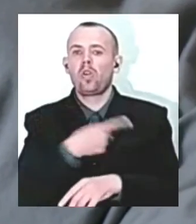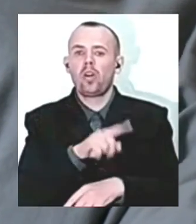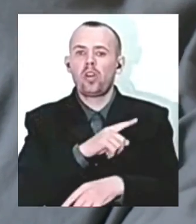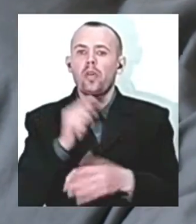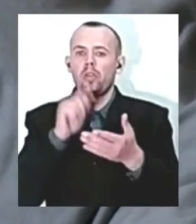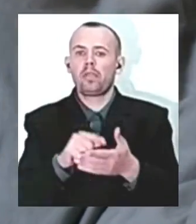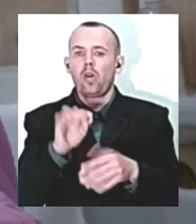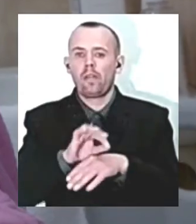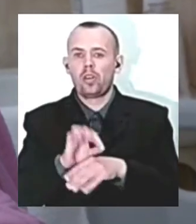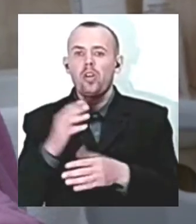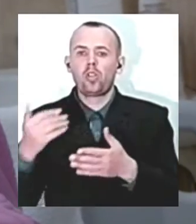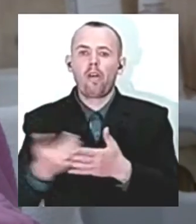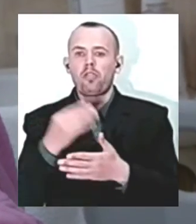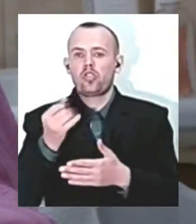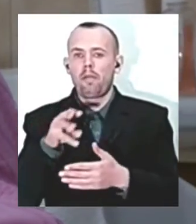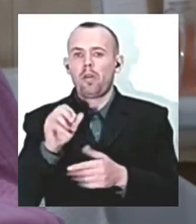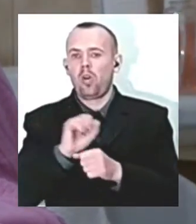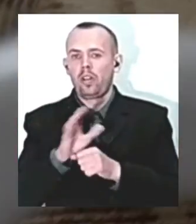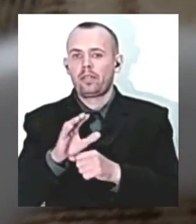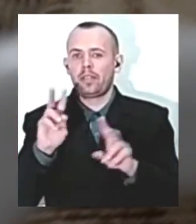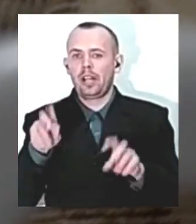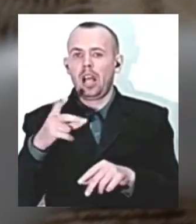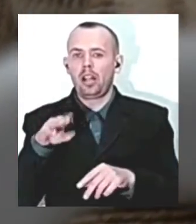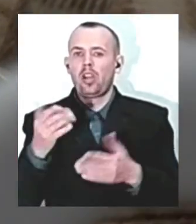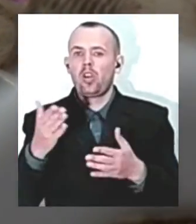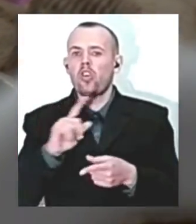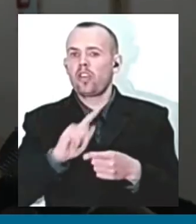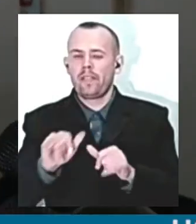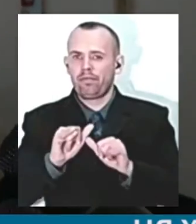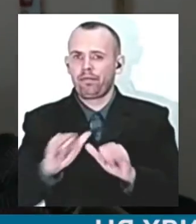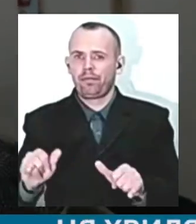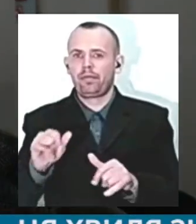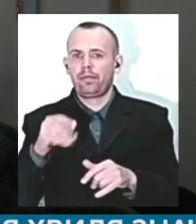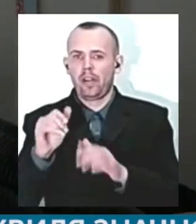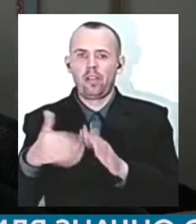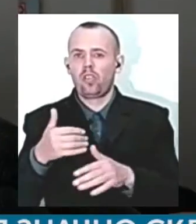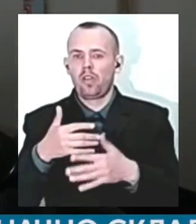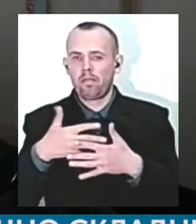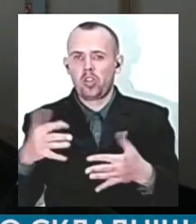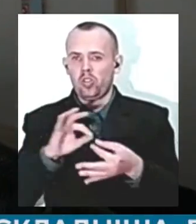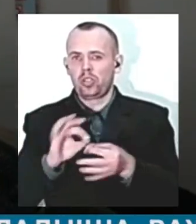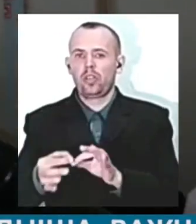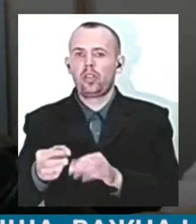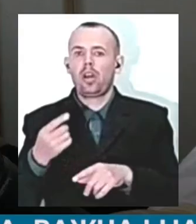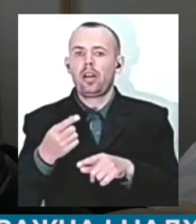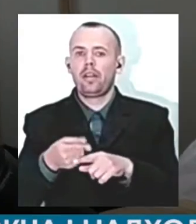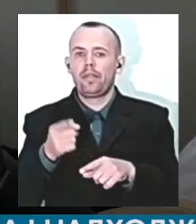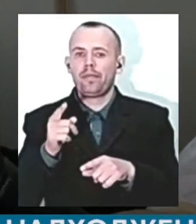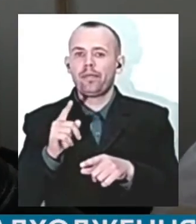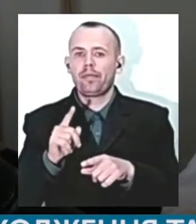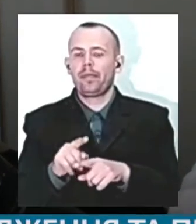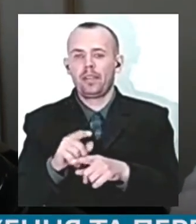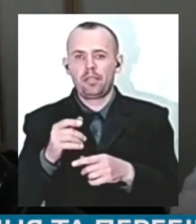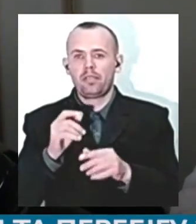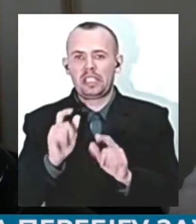штамом коронавірусу Дельта, який швидше прогресує та викликає більше ускладнень. Ця хвиля значительно складніше,